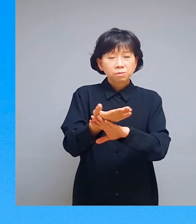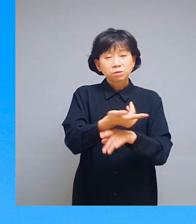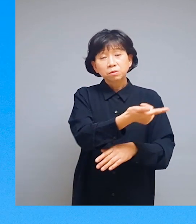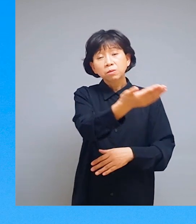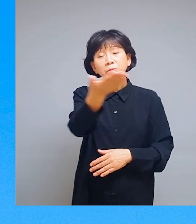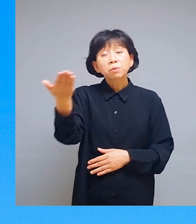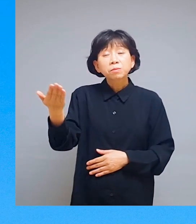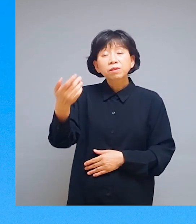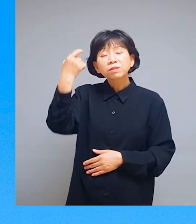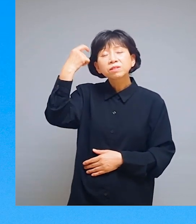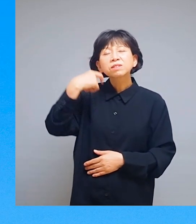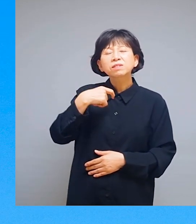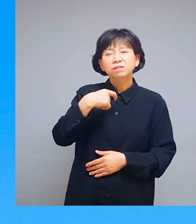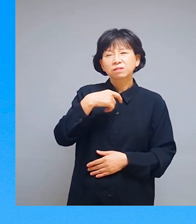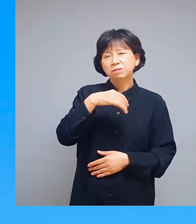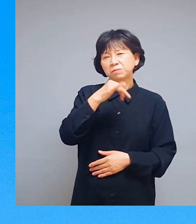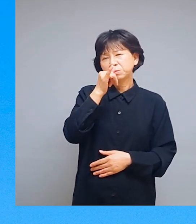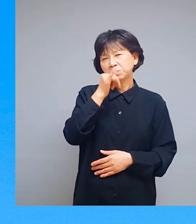이게 느껴져요.